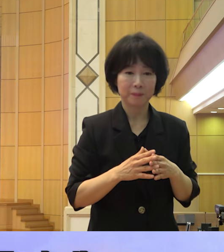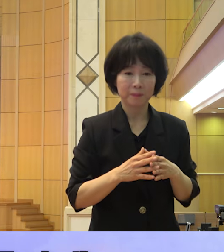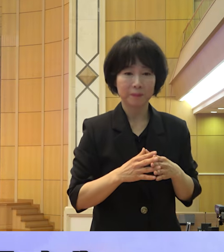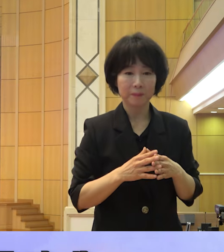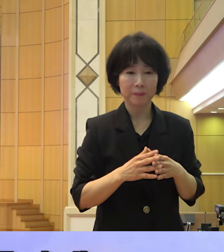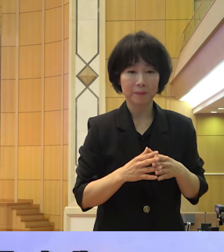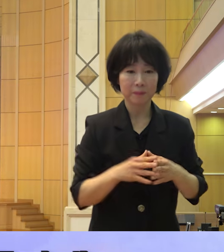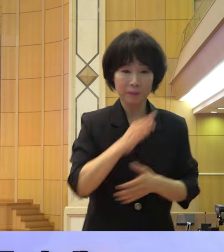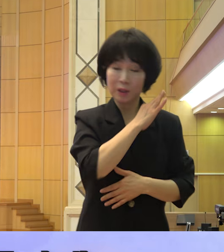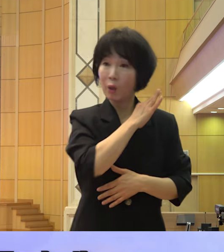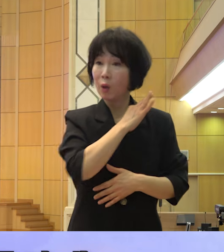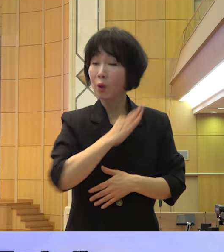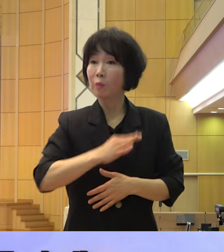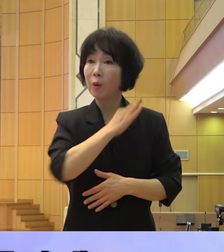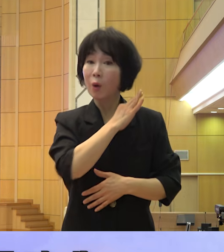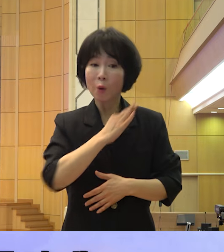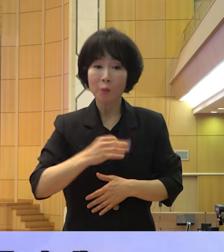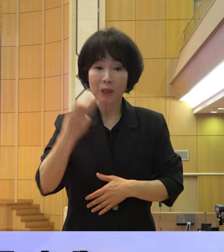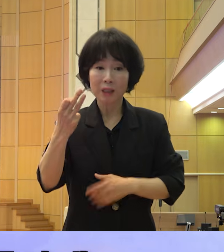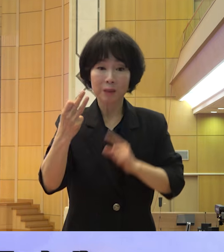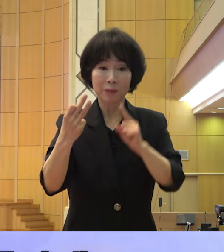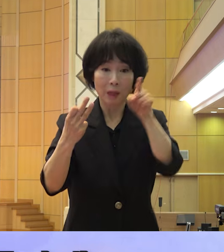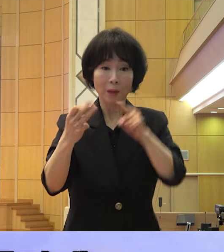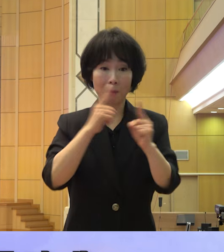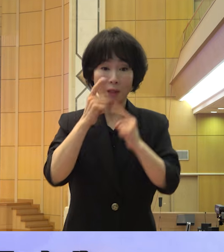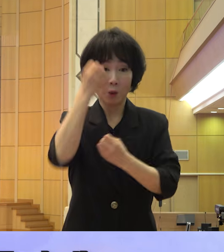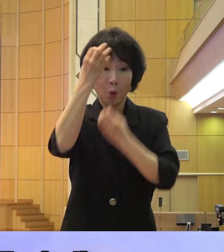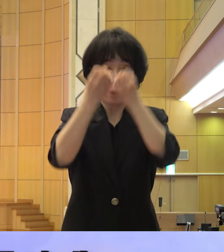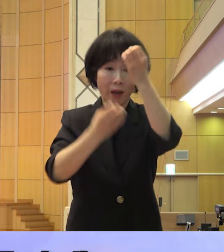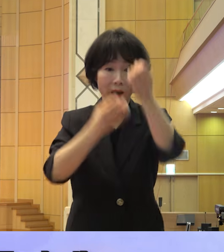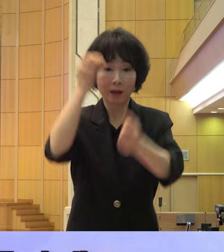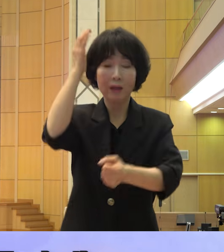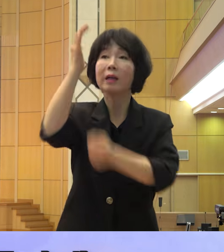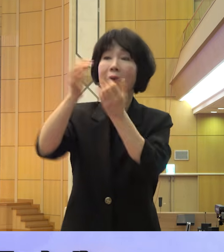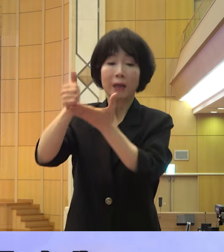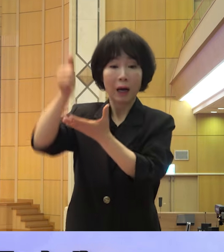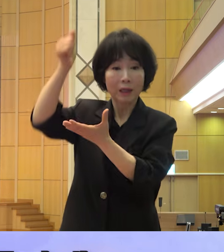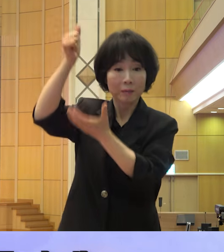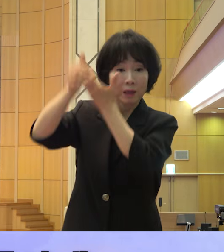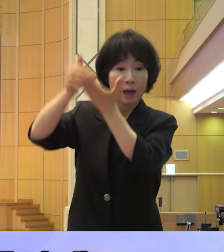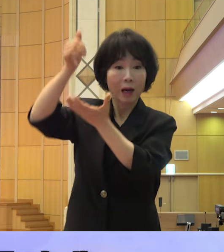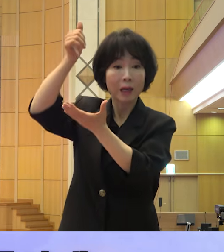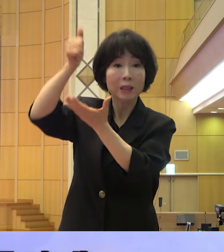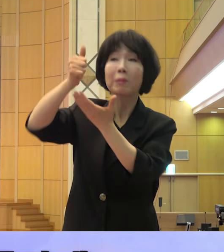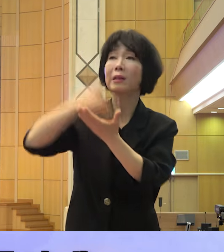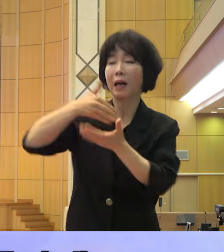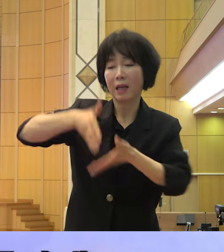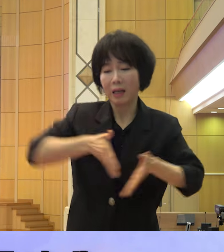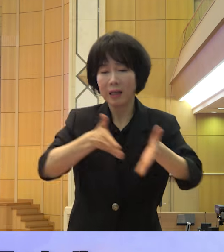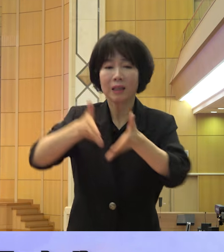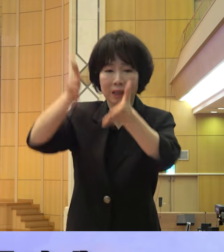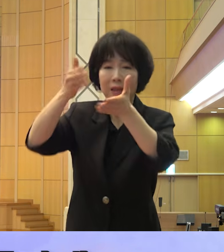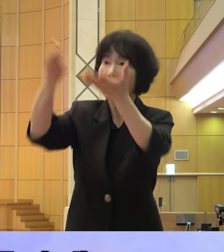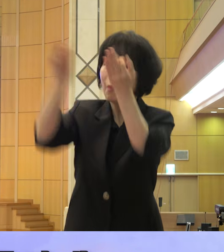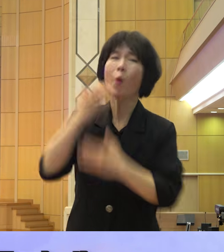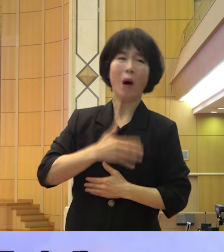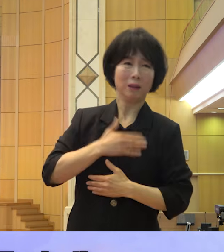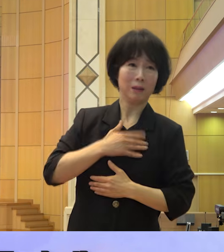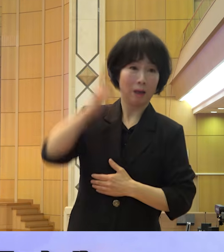나면 욥기 23장 10절에 욥은 그렇게 말했어요. 그가 이 말은 하나님이 나의 가는 길을